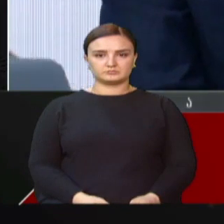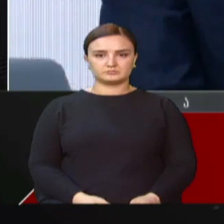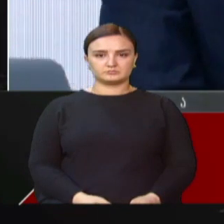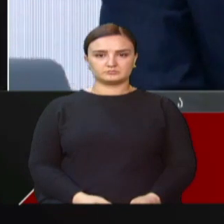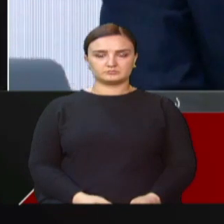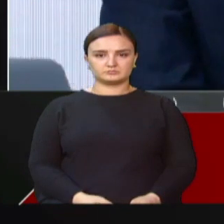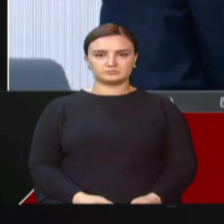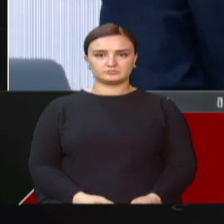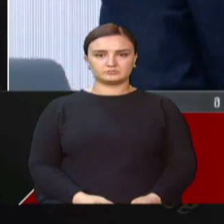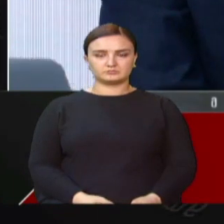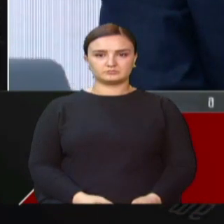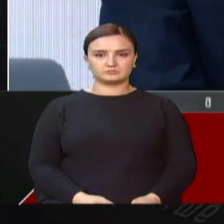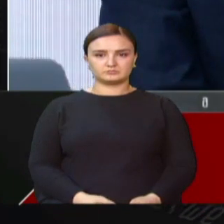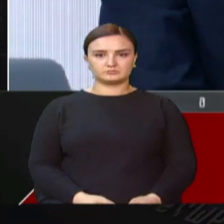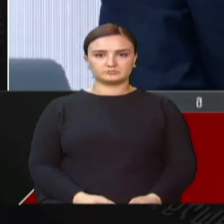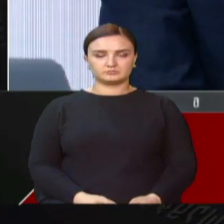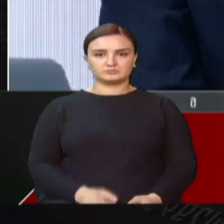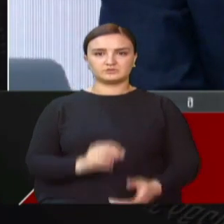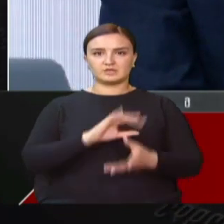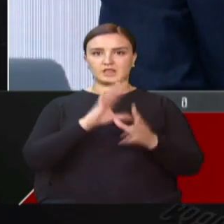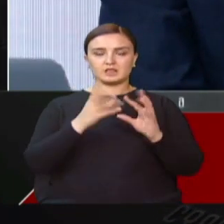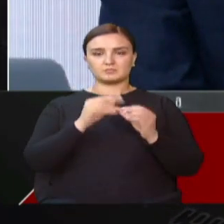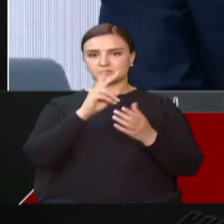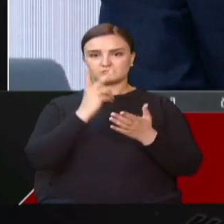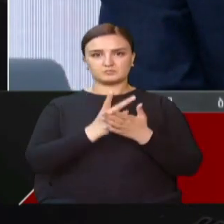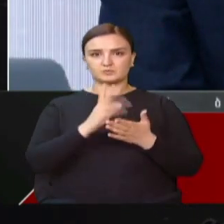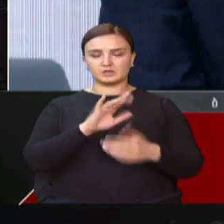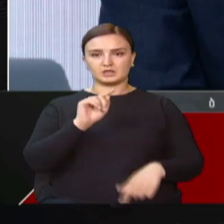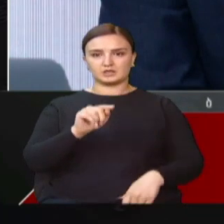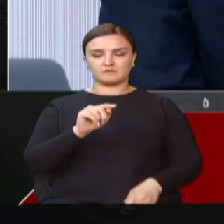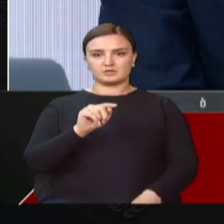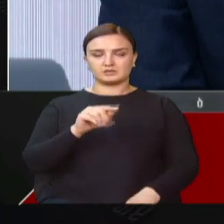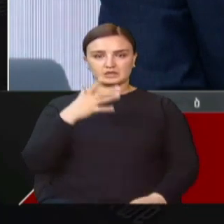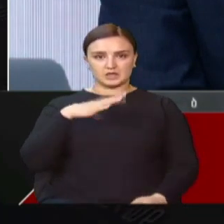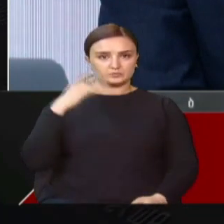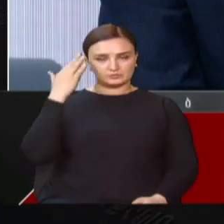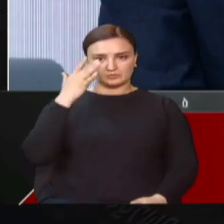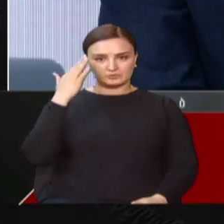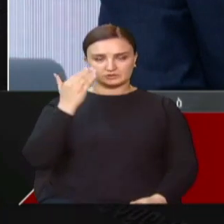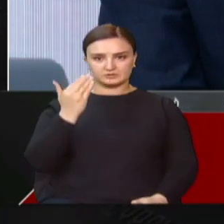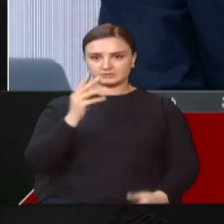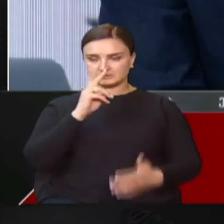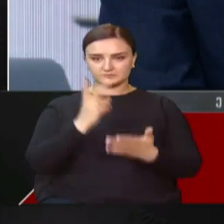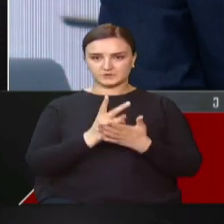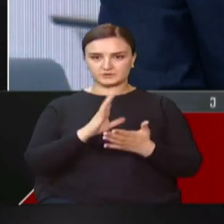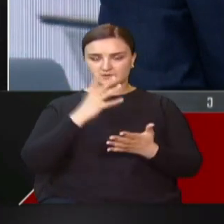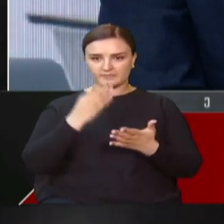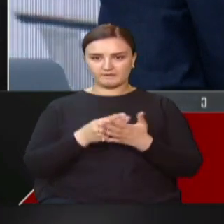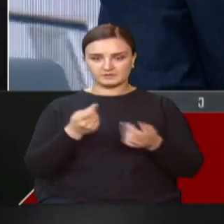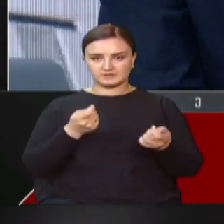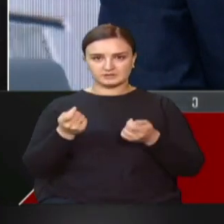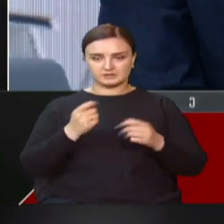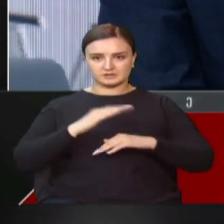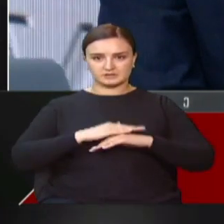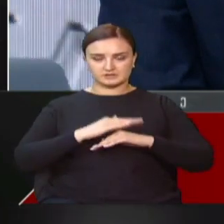ამ ყველაფრის მიუხედავად თქვენ ეთერშიც გავიმეორებ, რომ მიუხედავად ქართული ოცნების თავის ქცევისა, მიუხედავად